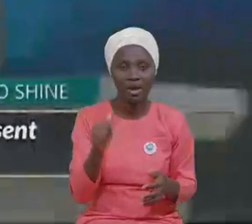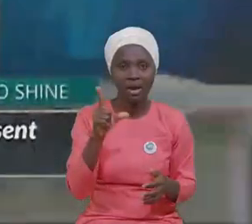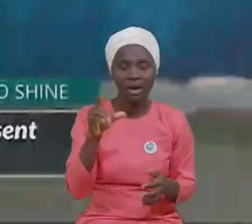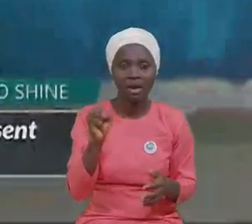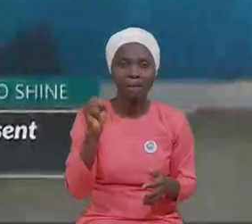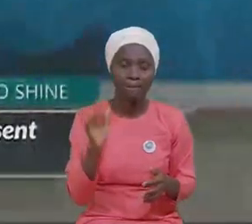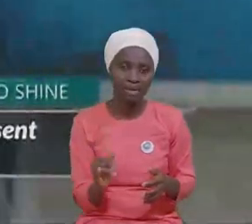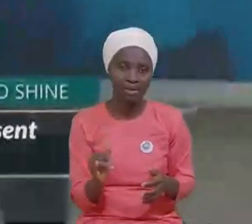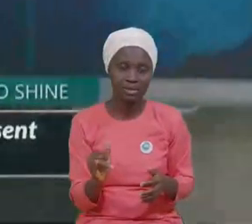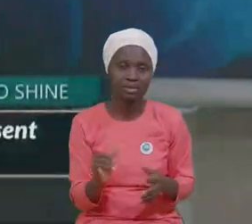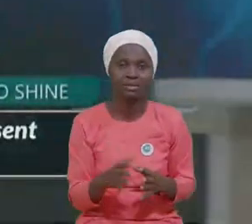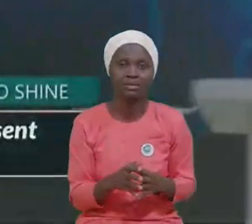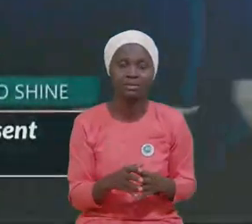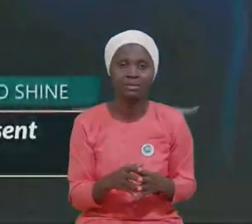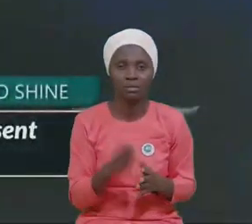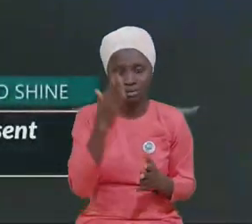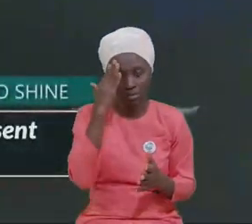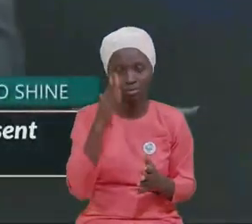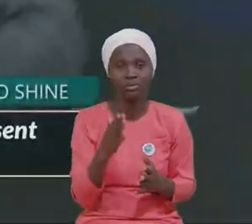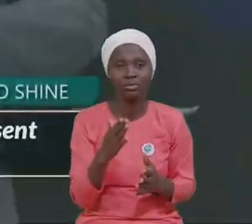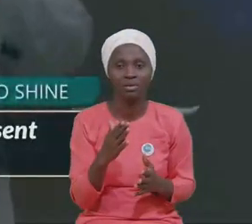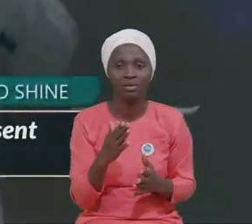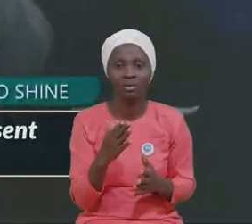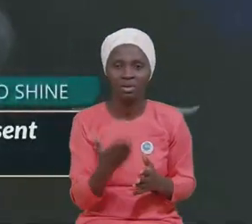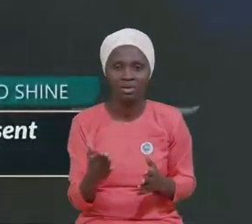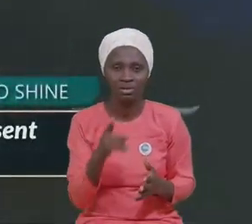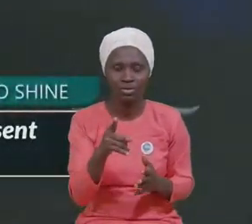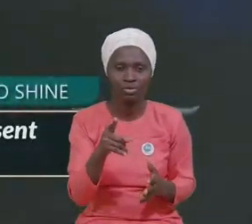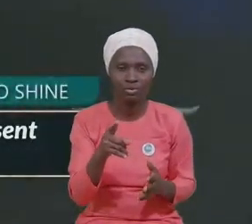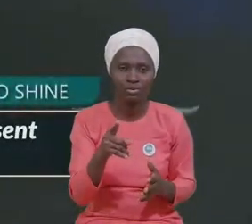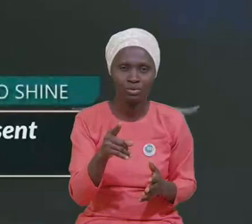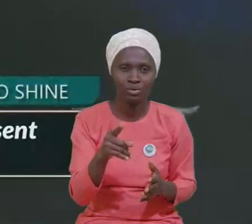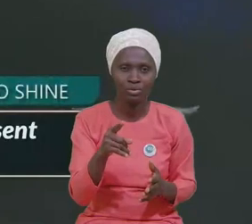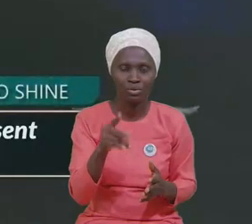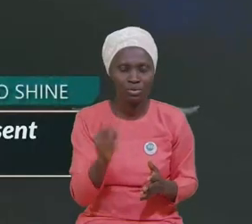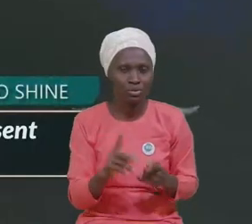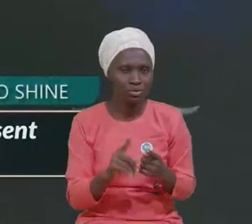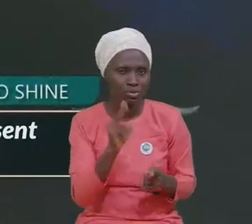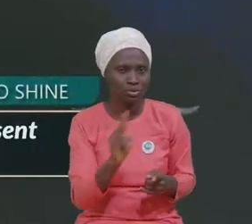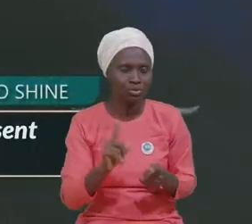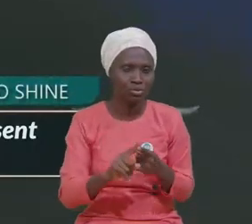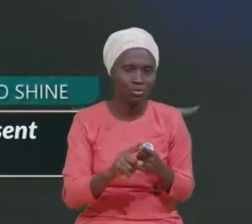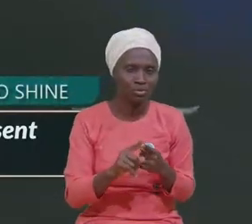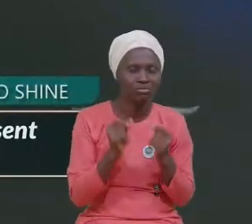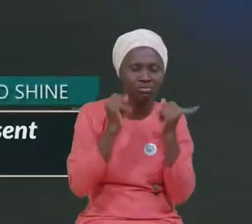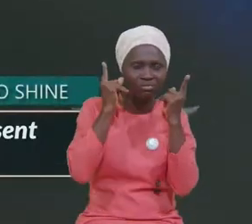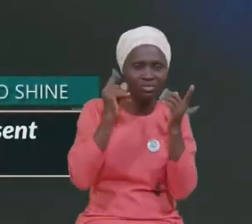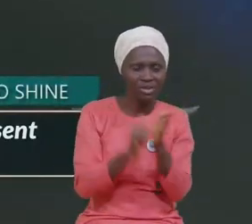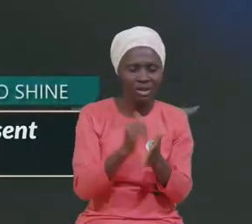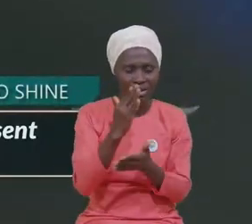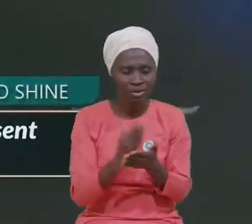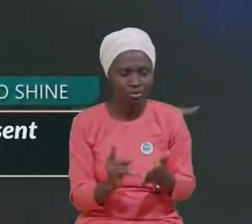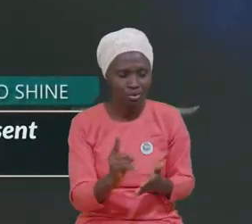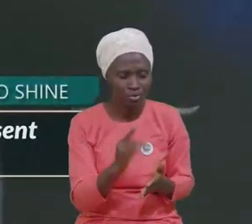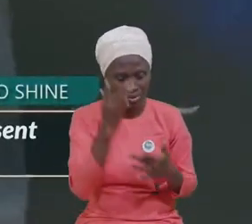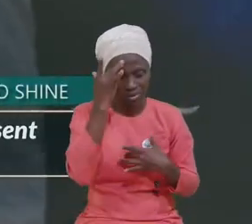voyez, parfois, vous vous demandez, quelqu'un qui est malade, et il est malade pendant